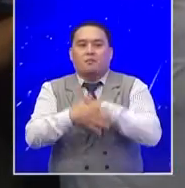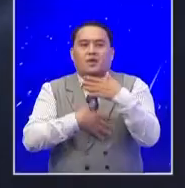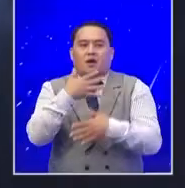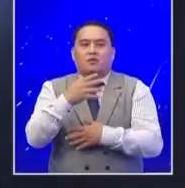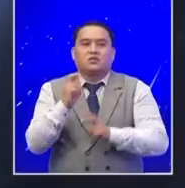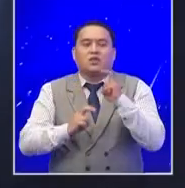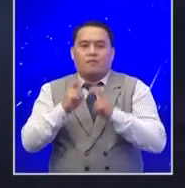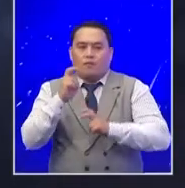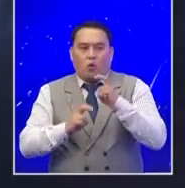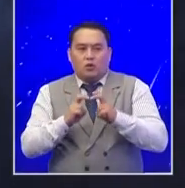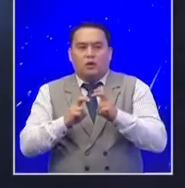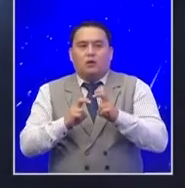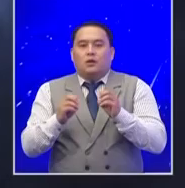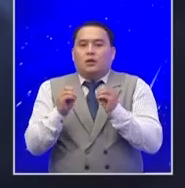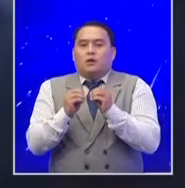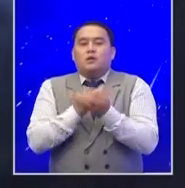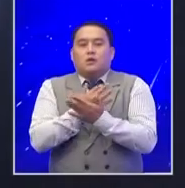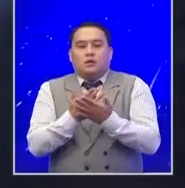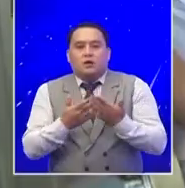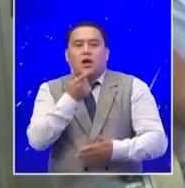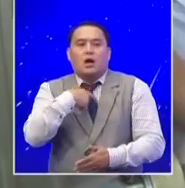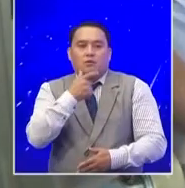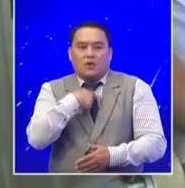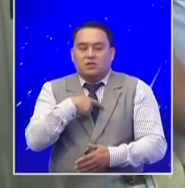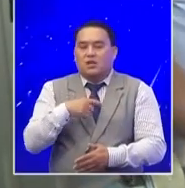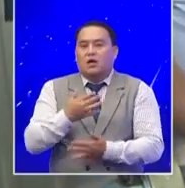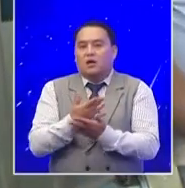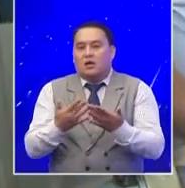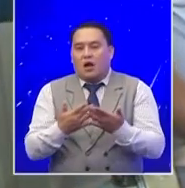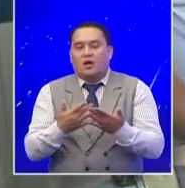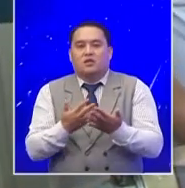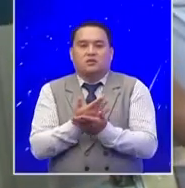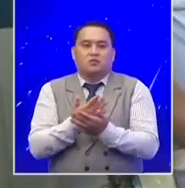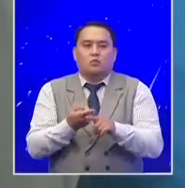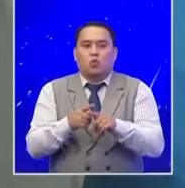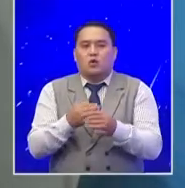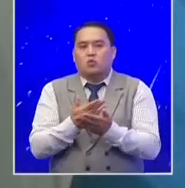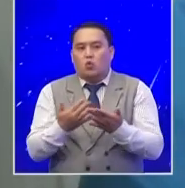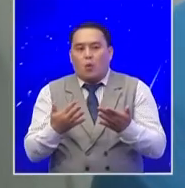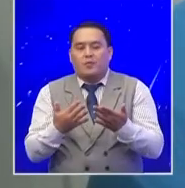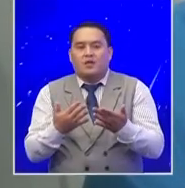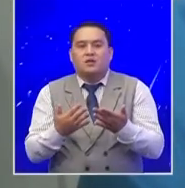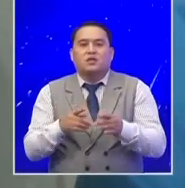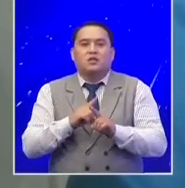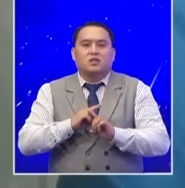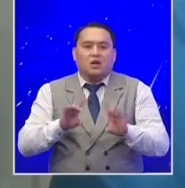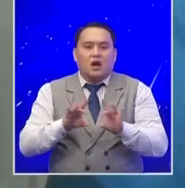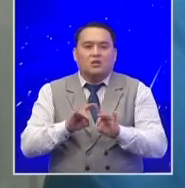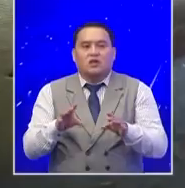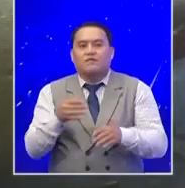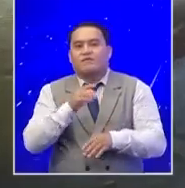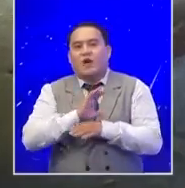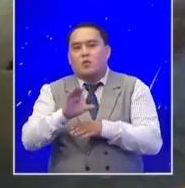комбинат. Здесь выпускается порядка 10 наименований товаров. Это колбасы, сосиски, тефтели и многое другое. Стоит отметить, что вся